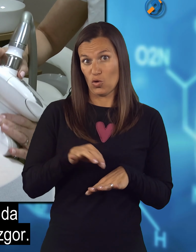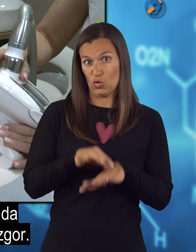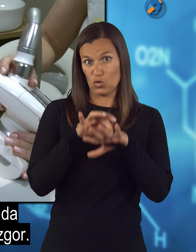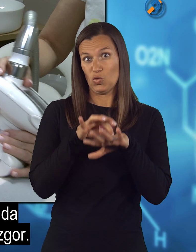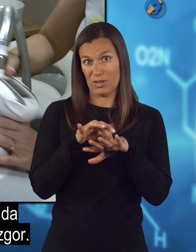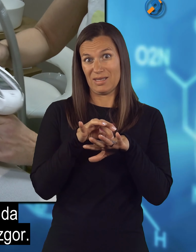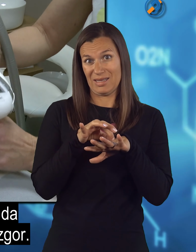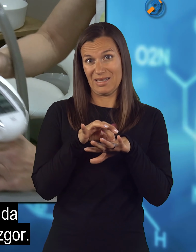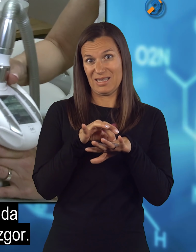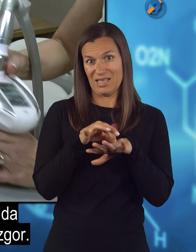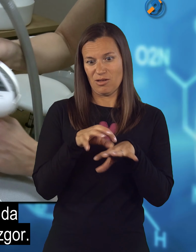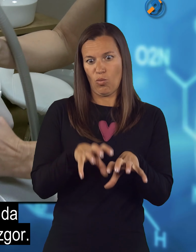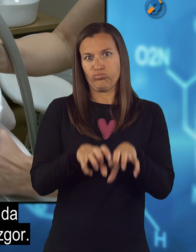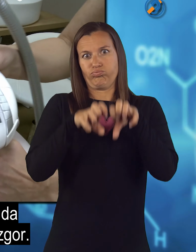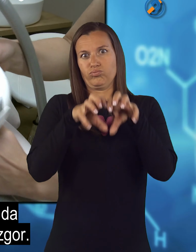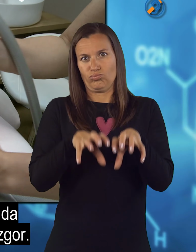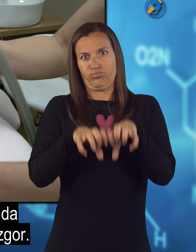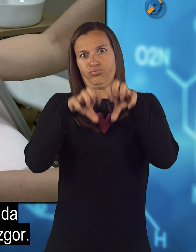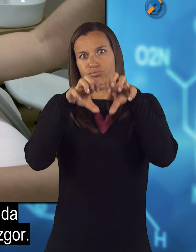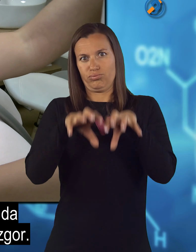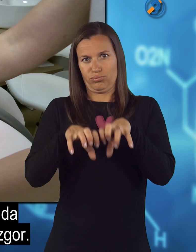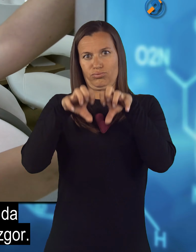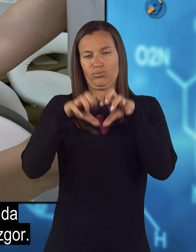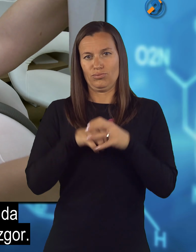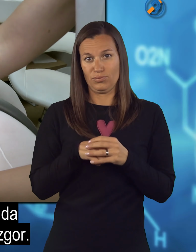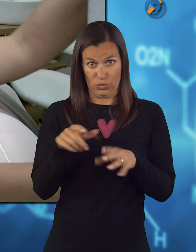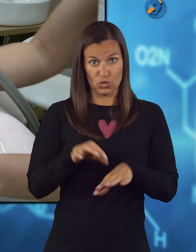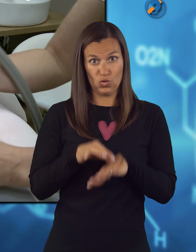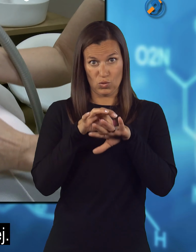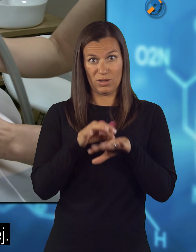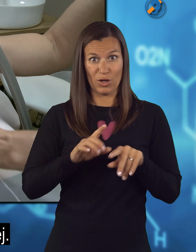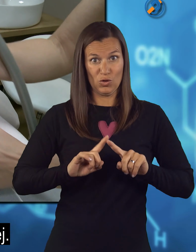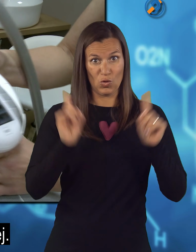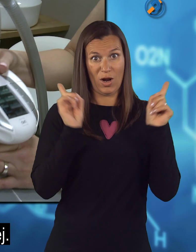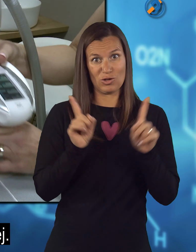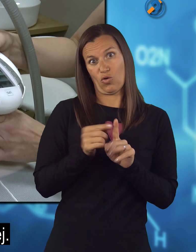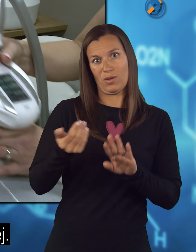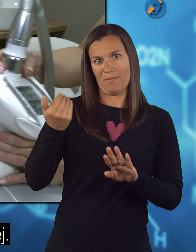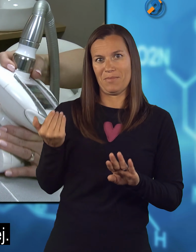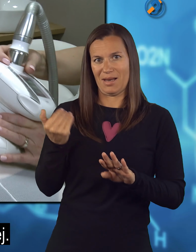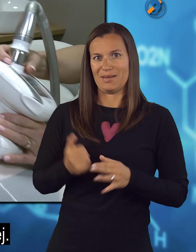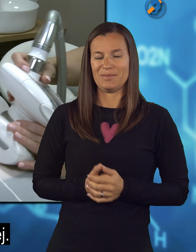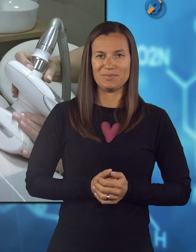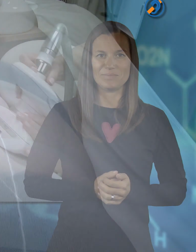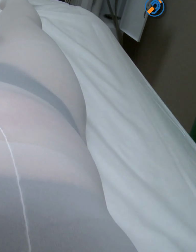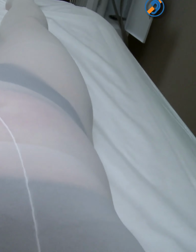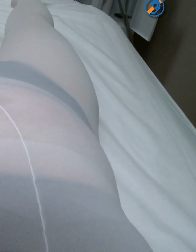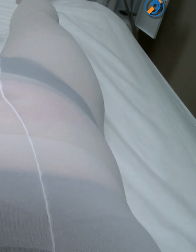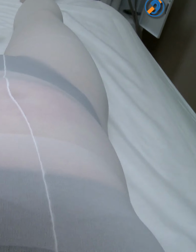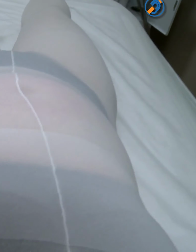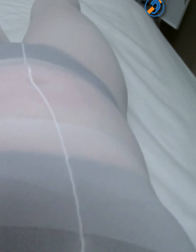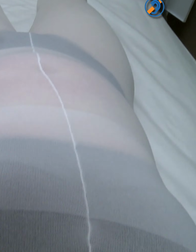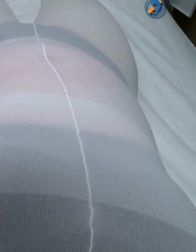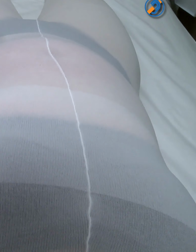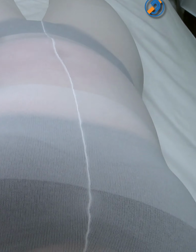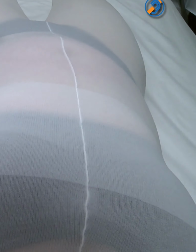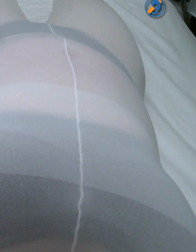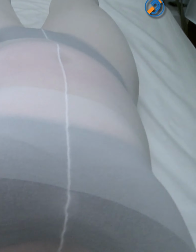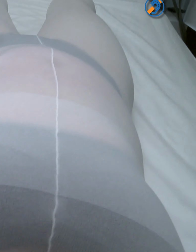Verjetno se čuti, da se tkivo vleče navzgor. Čutite, da je drugače kot prej.